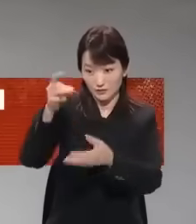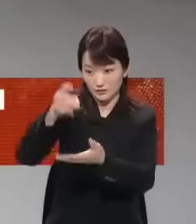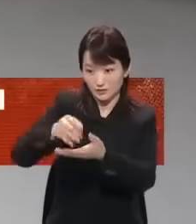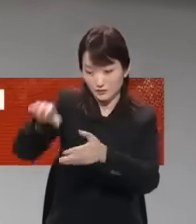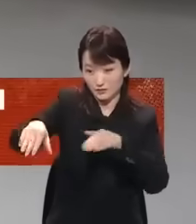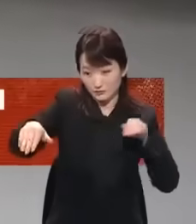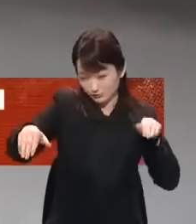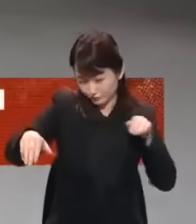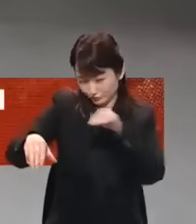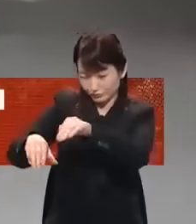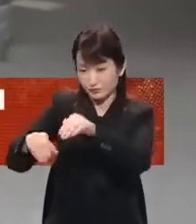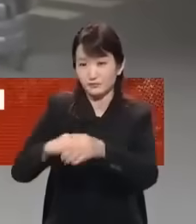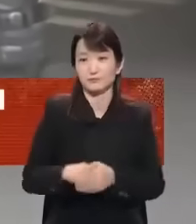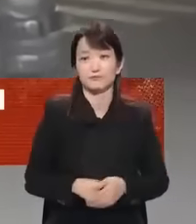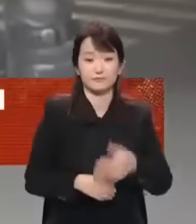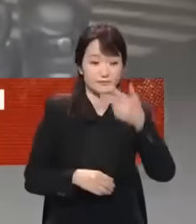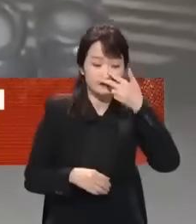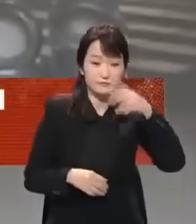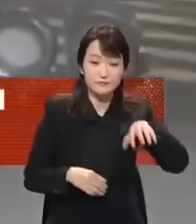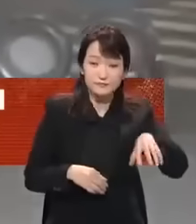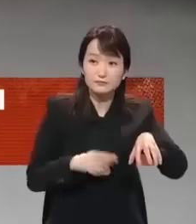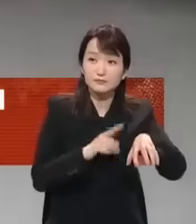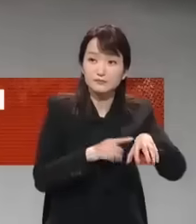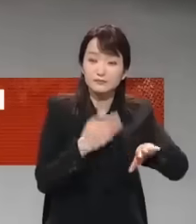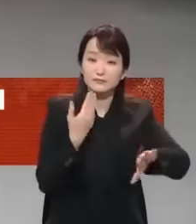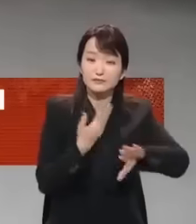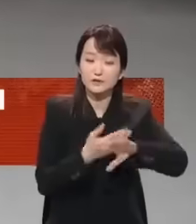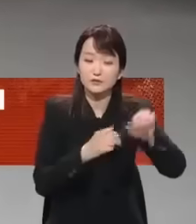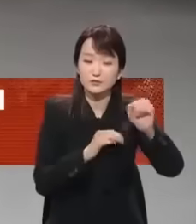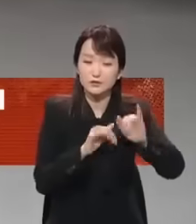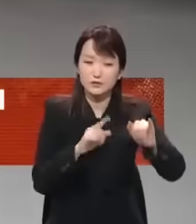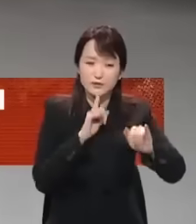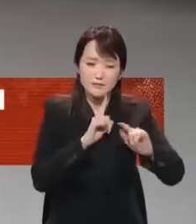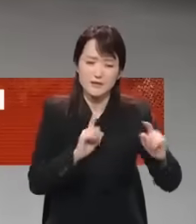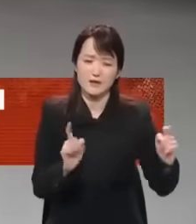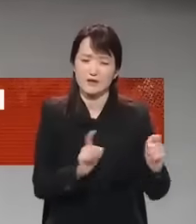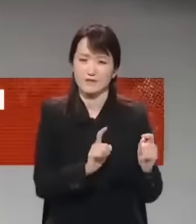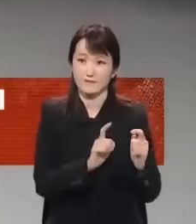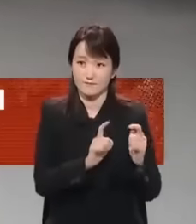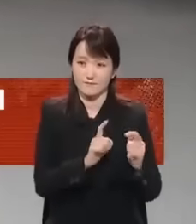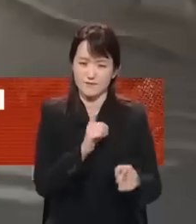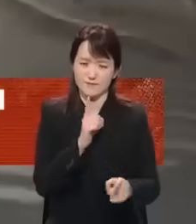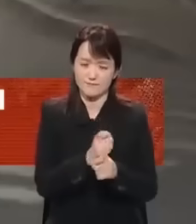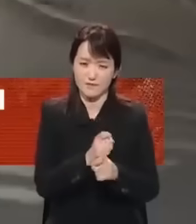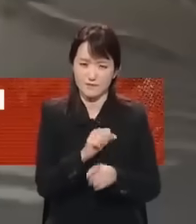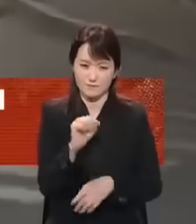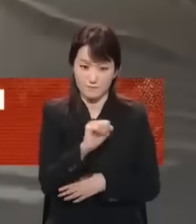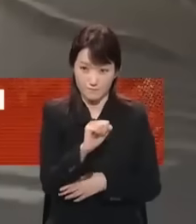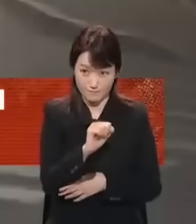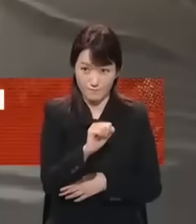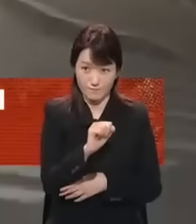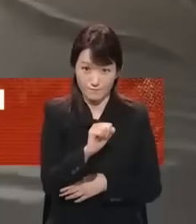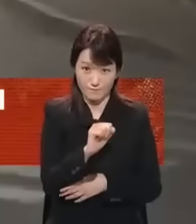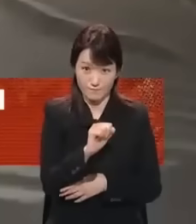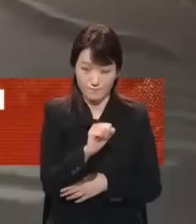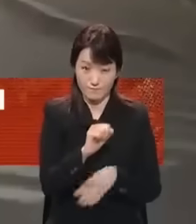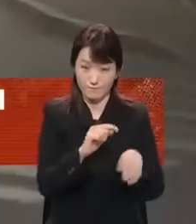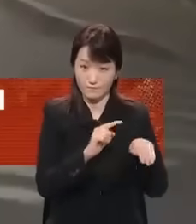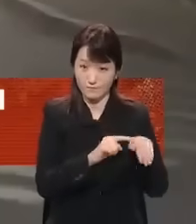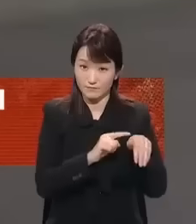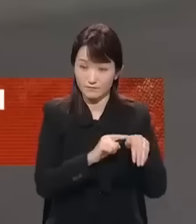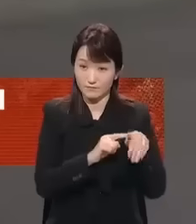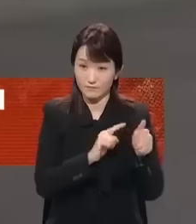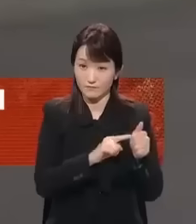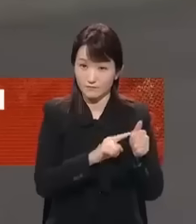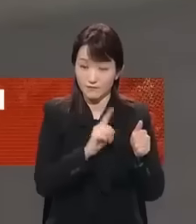평택에서 올 때쯤 거기서 다른 운전자와 시비가 붙었는데 이게 이제 보복 운전이라고 그 시비가 붙으신 분은